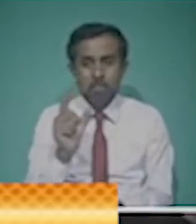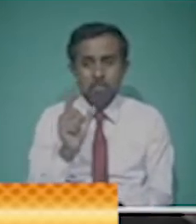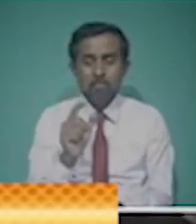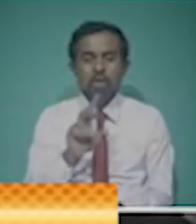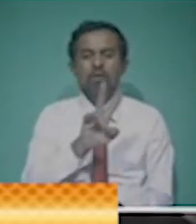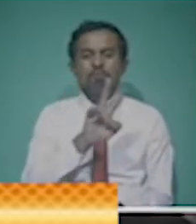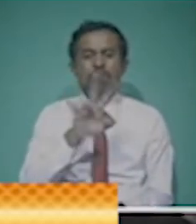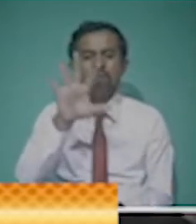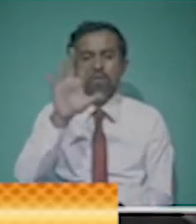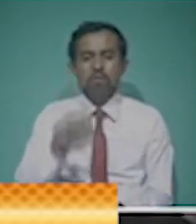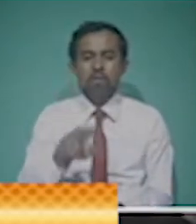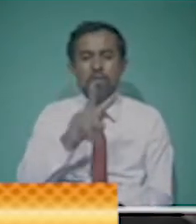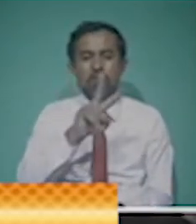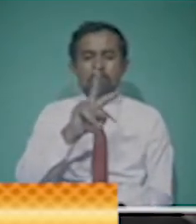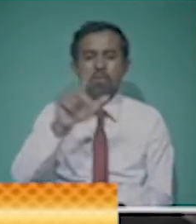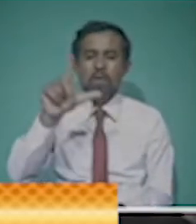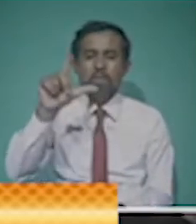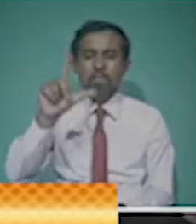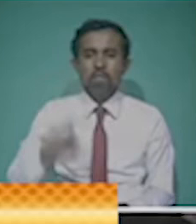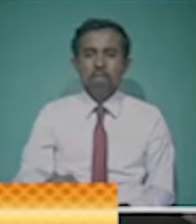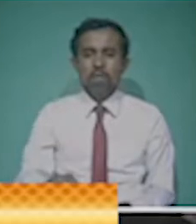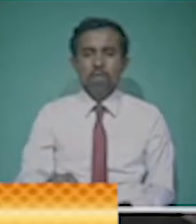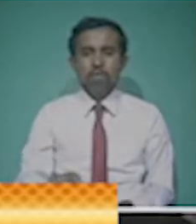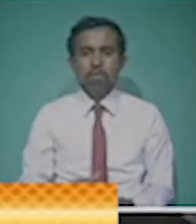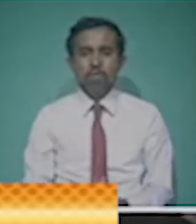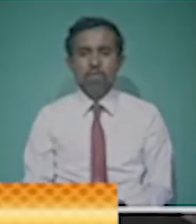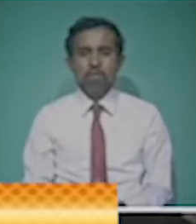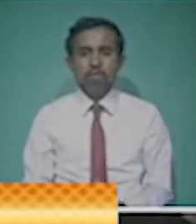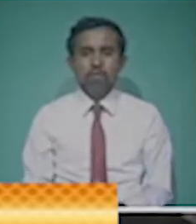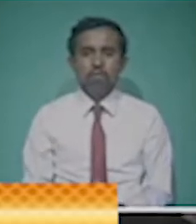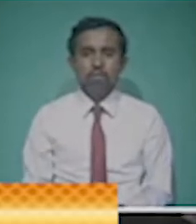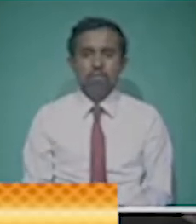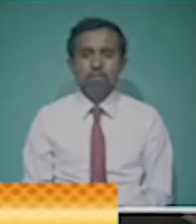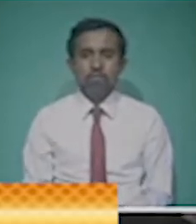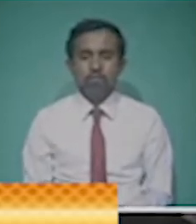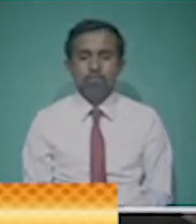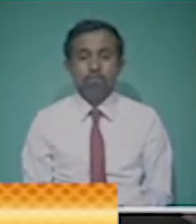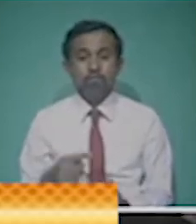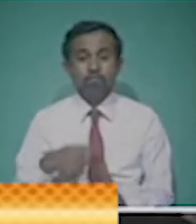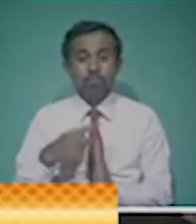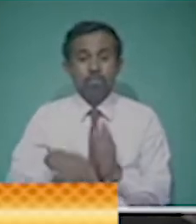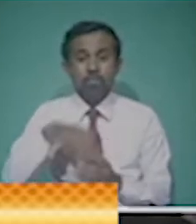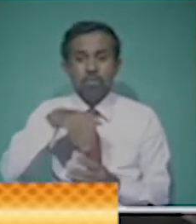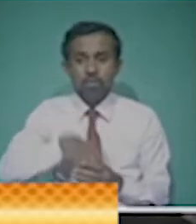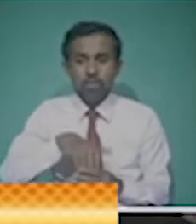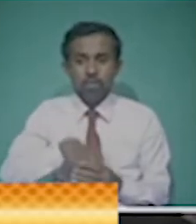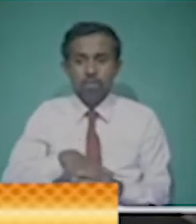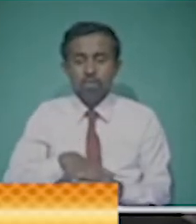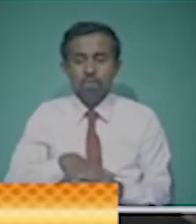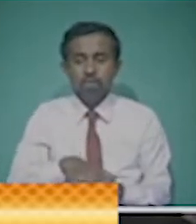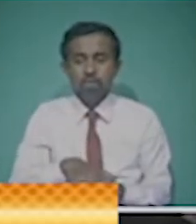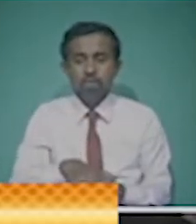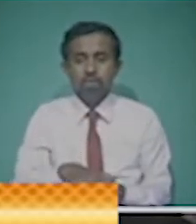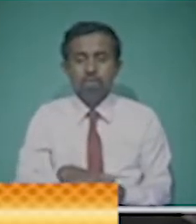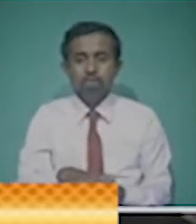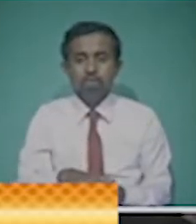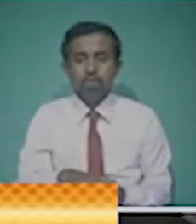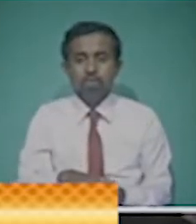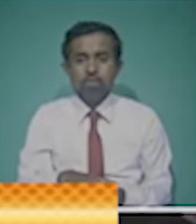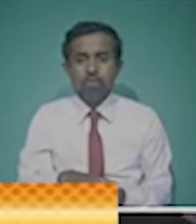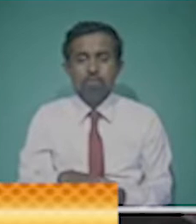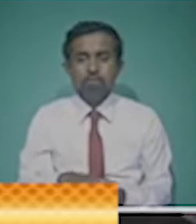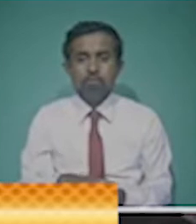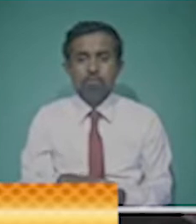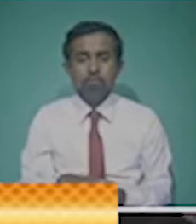நாட்டிலே ஒரு புறந்தள்ளப்பட்ட மக்களாக, மிகவும் மோசமாக பாதிக்கப்பட்ட ஒரு மக்களாக இருக்கின்ற சூழ்நிலையிலே தான் நாங்கள் அவதானிக்கின்றோம்.